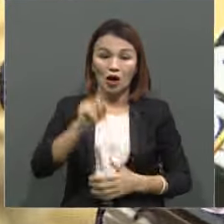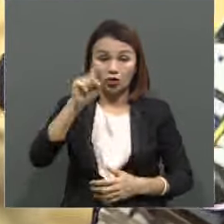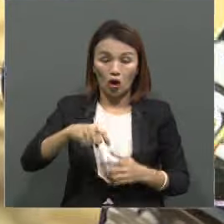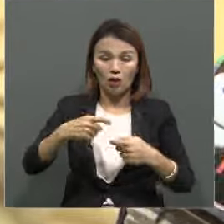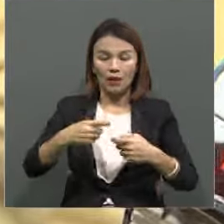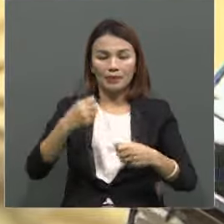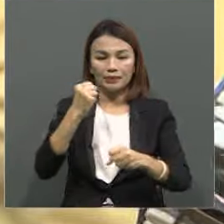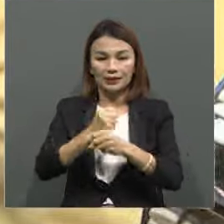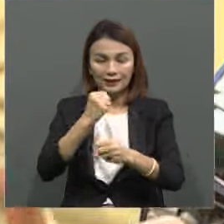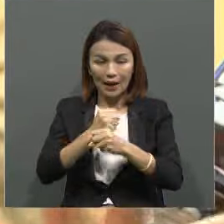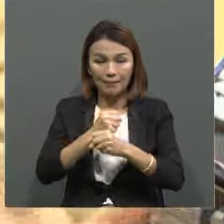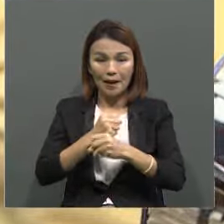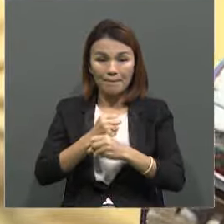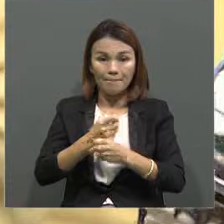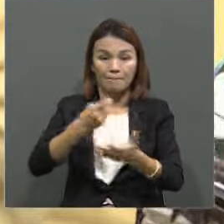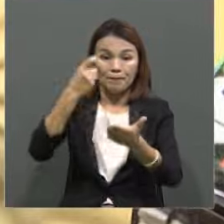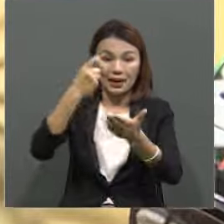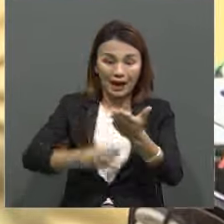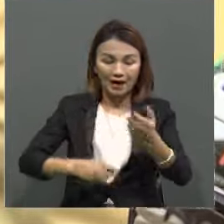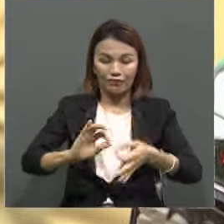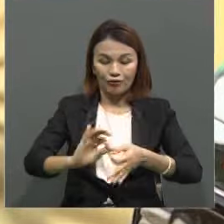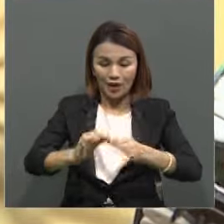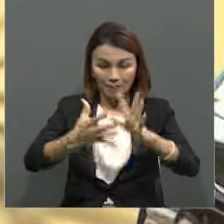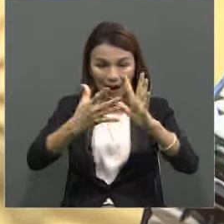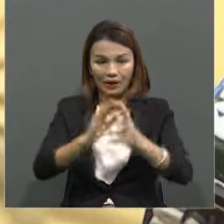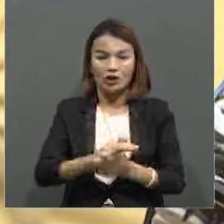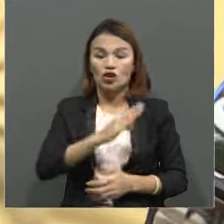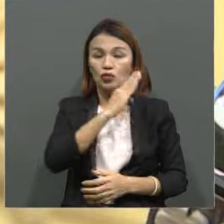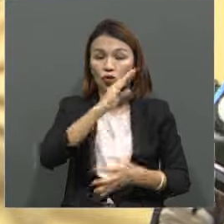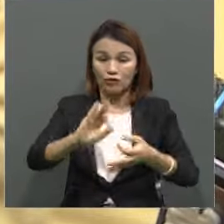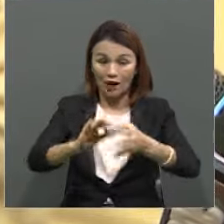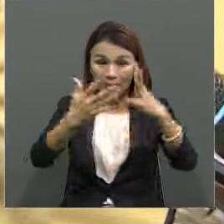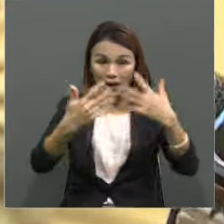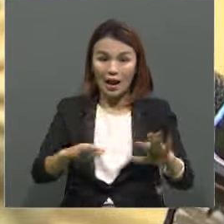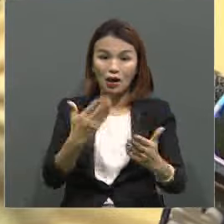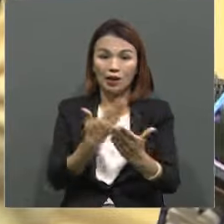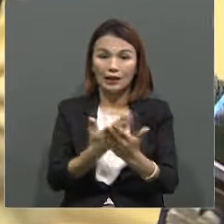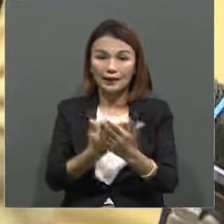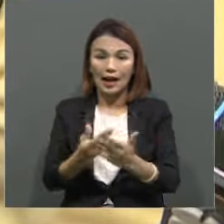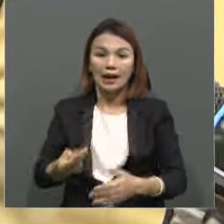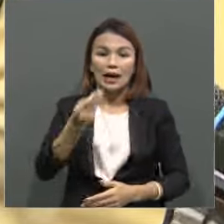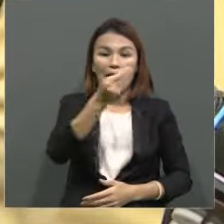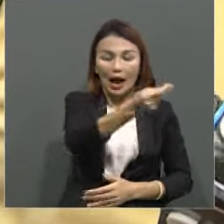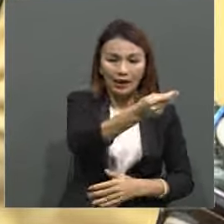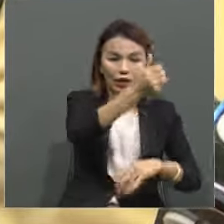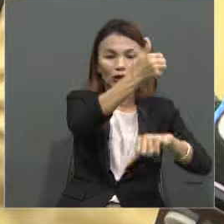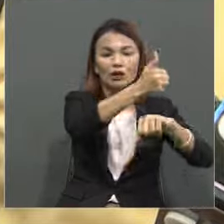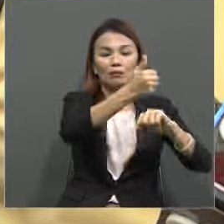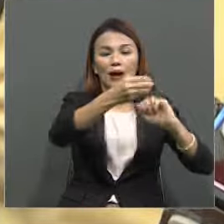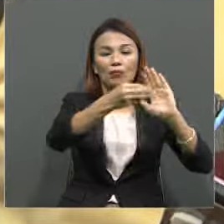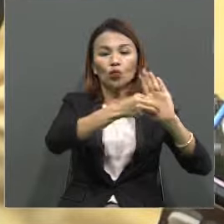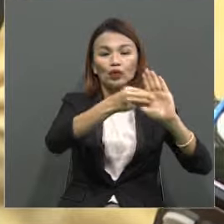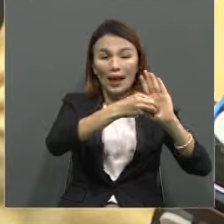กันอัคคีภัยหรือประกันอะไรก็แล้วแต่ถ้าเกิดอะไรขึ้นมาเงินนั้นจะต้องมอบให้กรุงเทพมหานคร